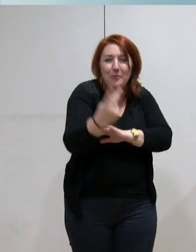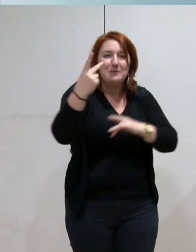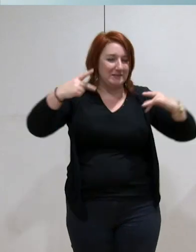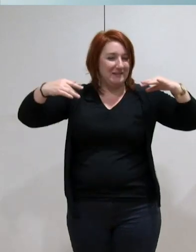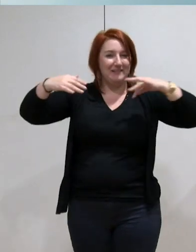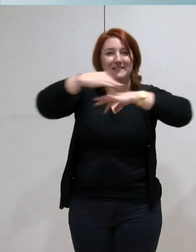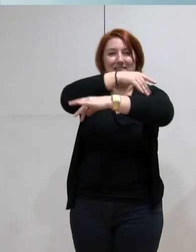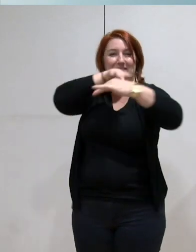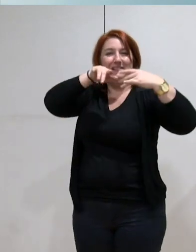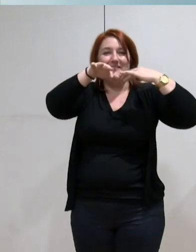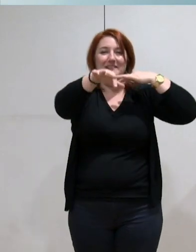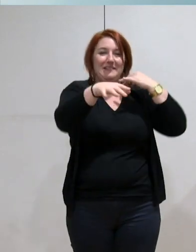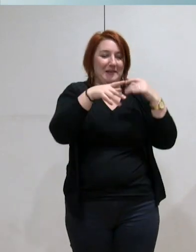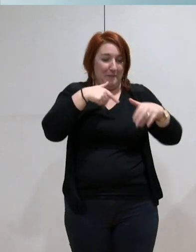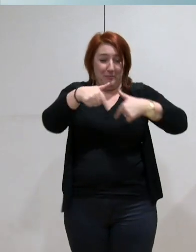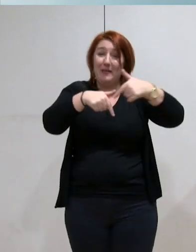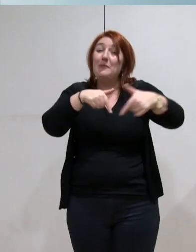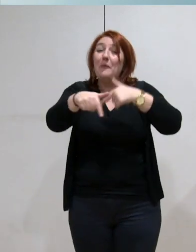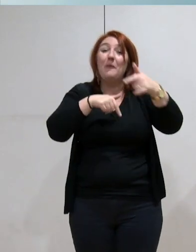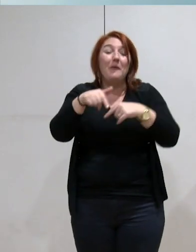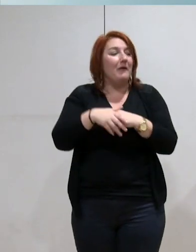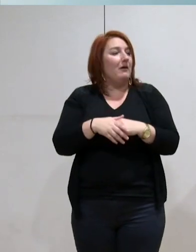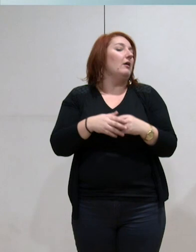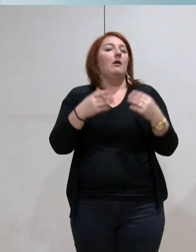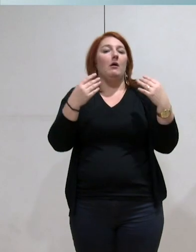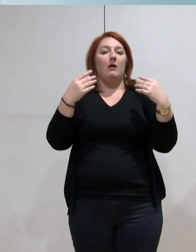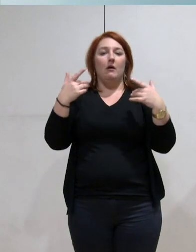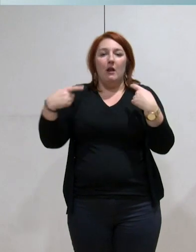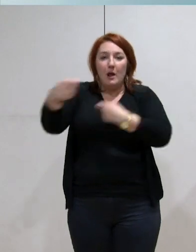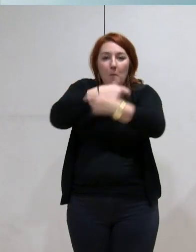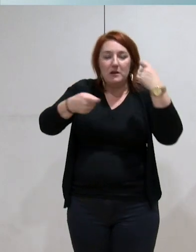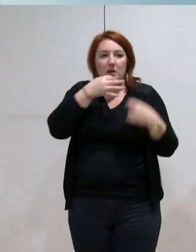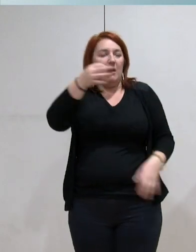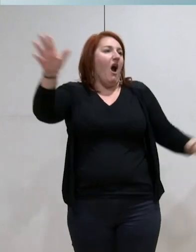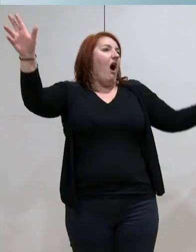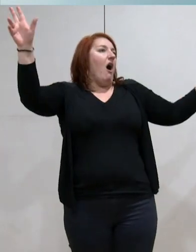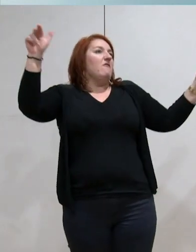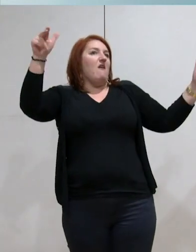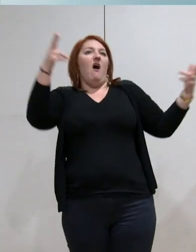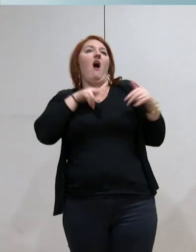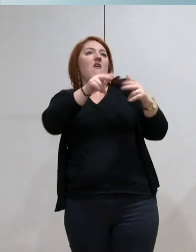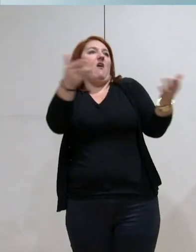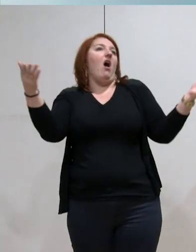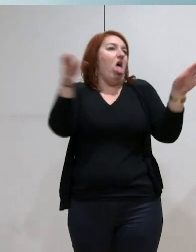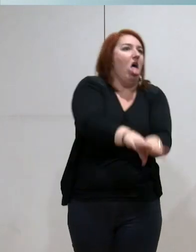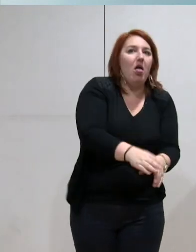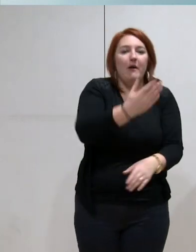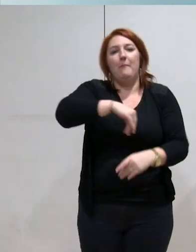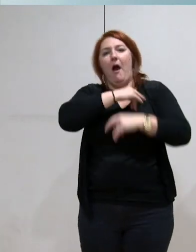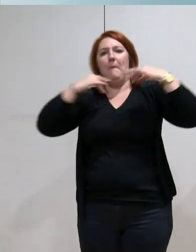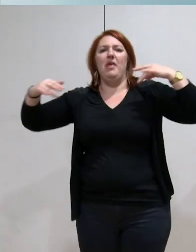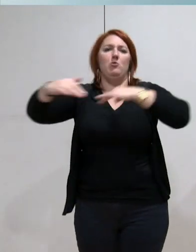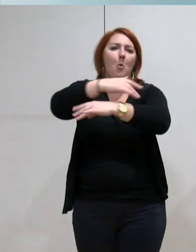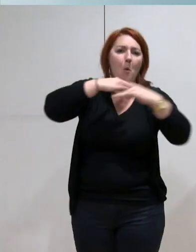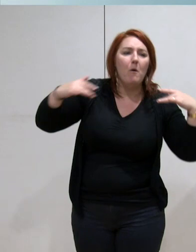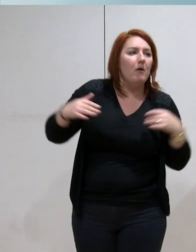qui annoncai leur décès prochain avec la piétonisation du centr-eville qui avaient annoncé leur décès prochain également lors